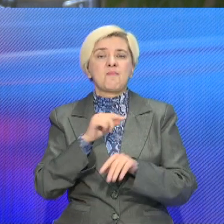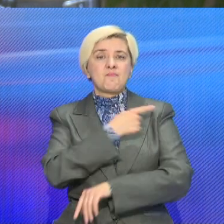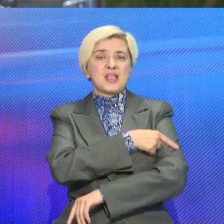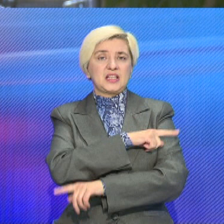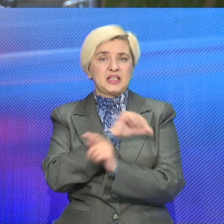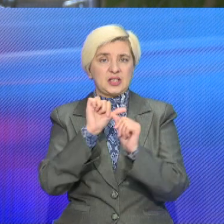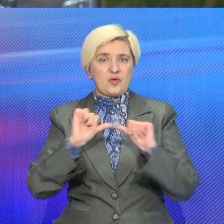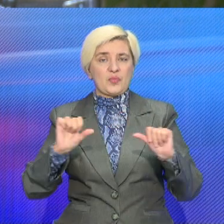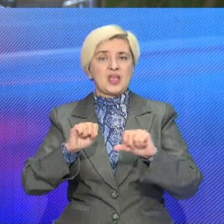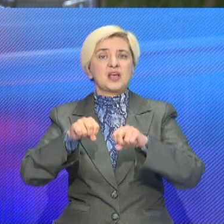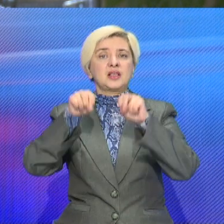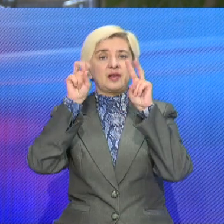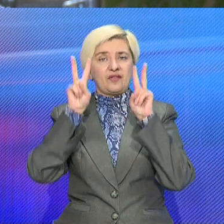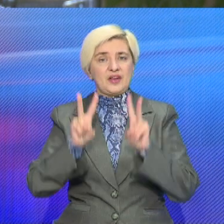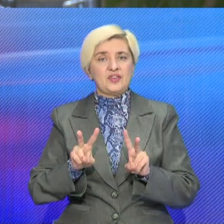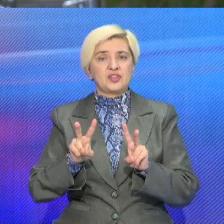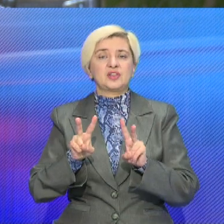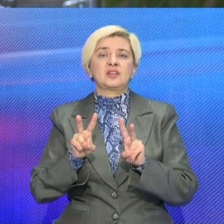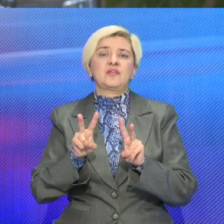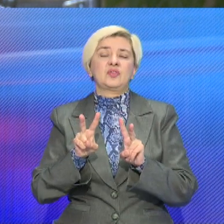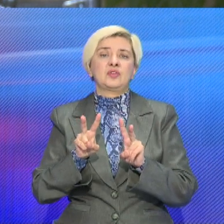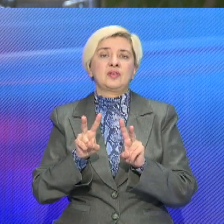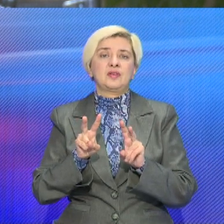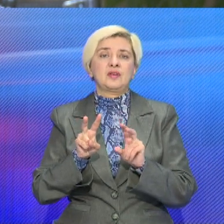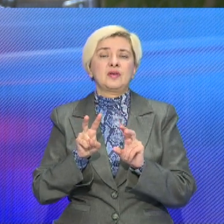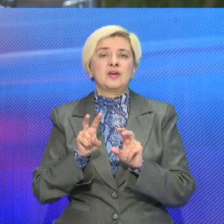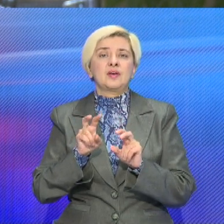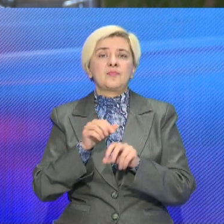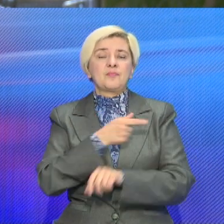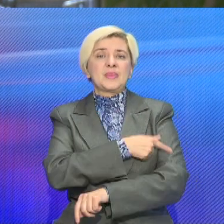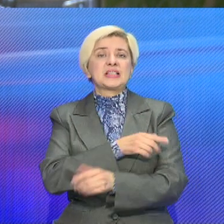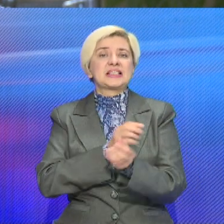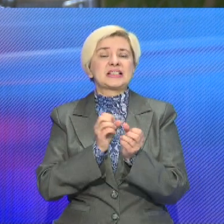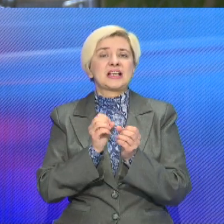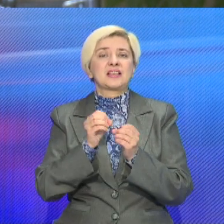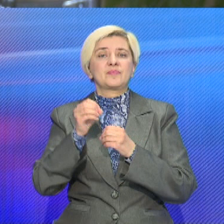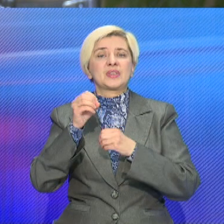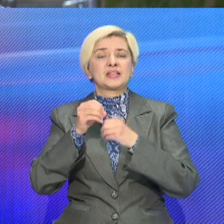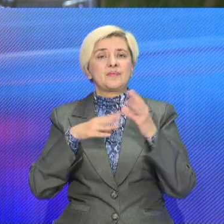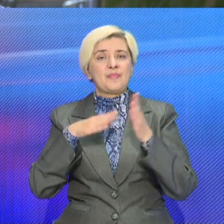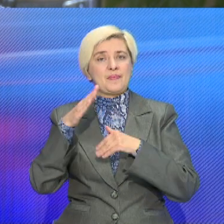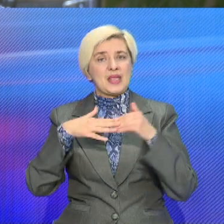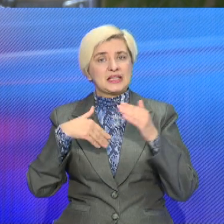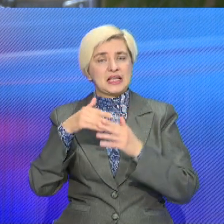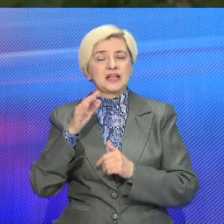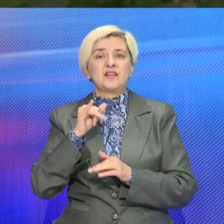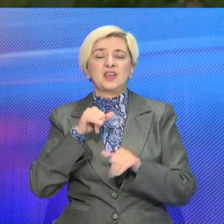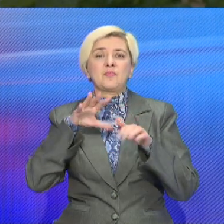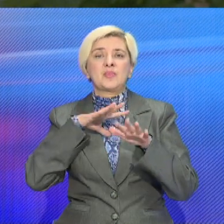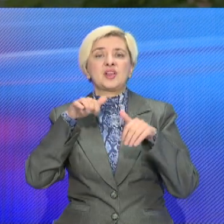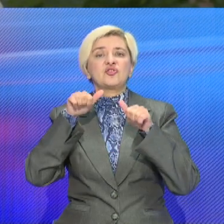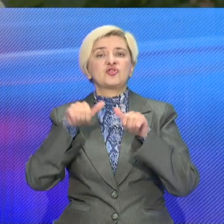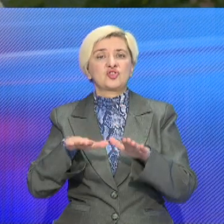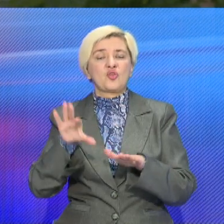профессиональными квалифицированными специалистами медицинского профиля были приняты решения о степени их годности.